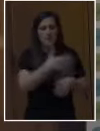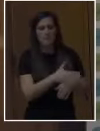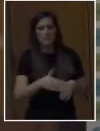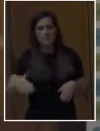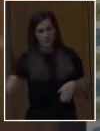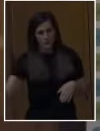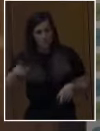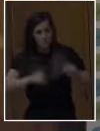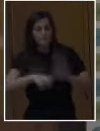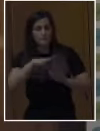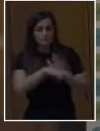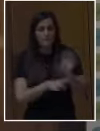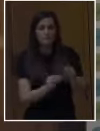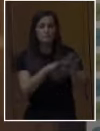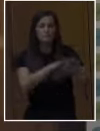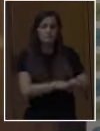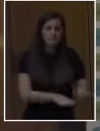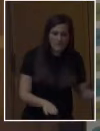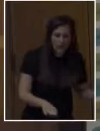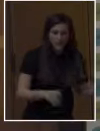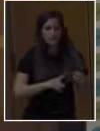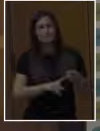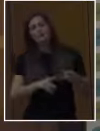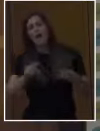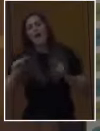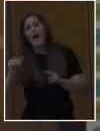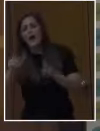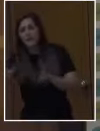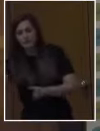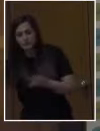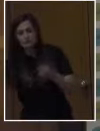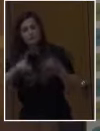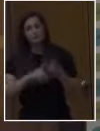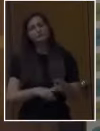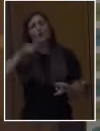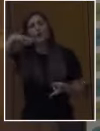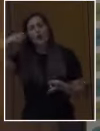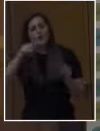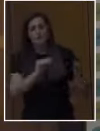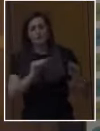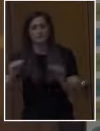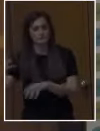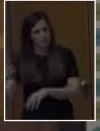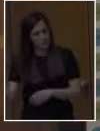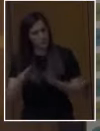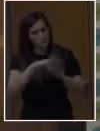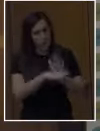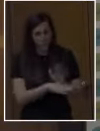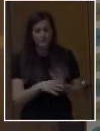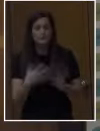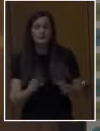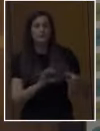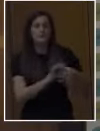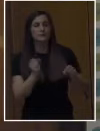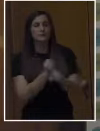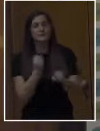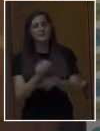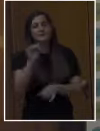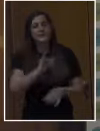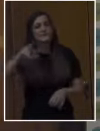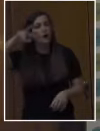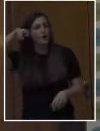Υπάρχουν προγράμματα που απευθύνονται σε παιδιά, σε εκπαιδευτικούς, σε γονείς. Έχουμε συνεργασίες από το Ίδρυμα ΟΝΑΣΗ